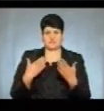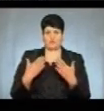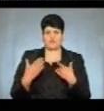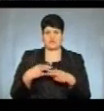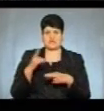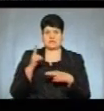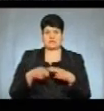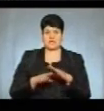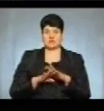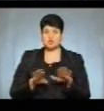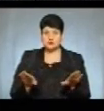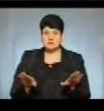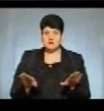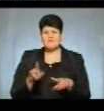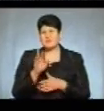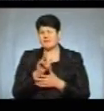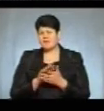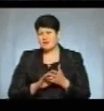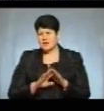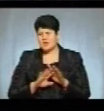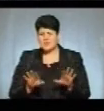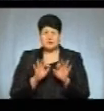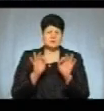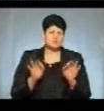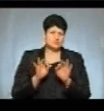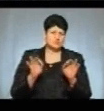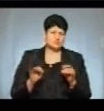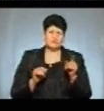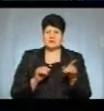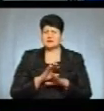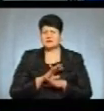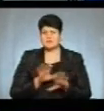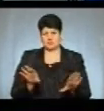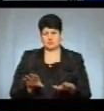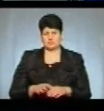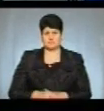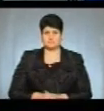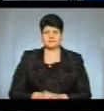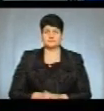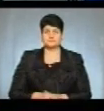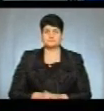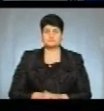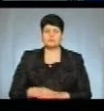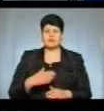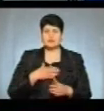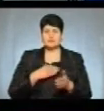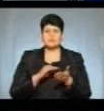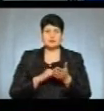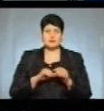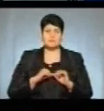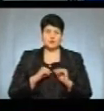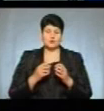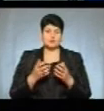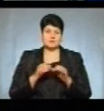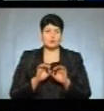ними закінчилось. Ні вибачень, нічого такого від них не було. Наші кореспонденти намагатимуться